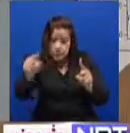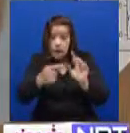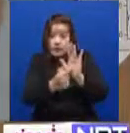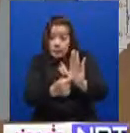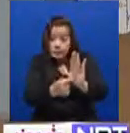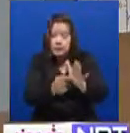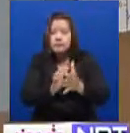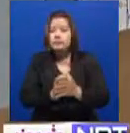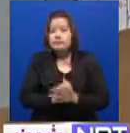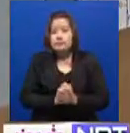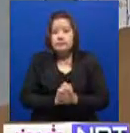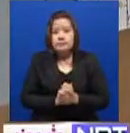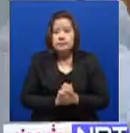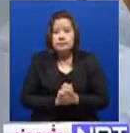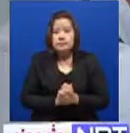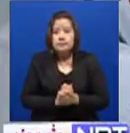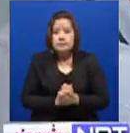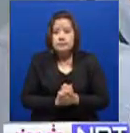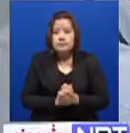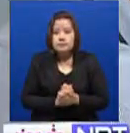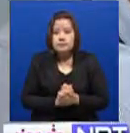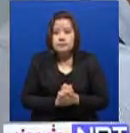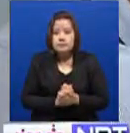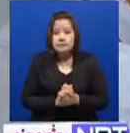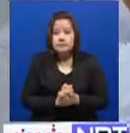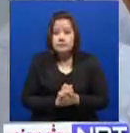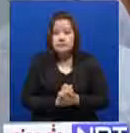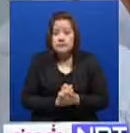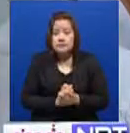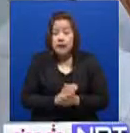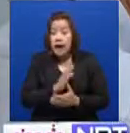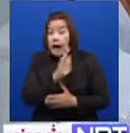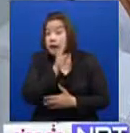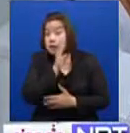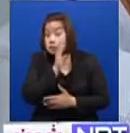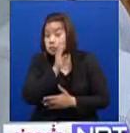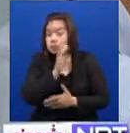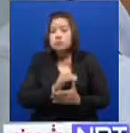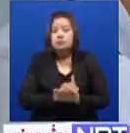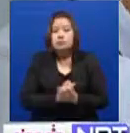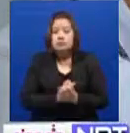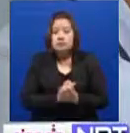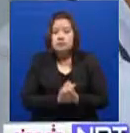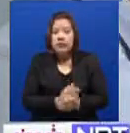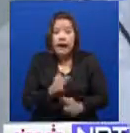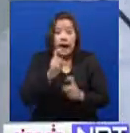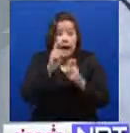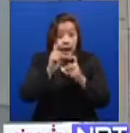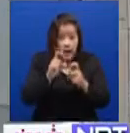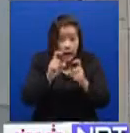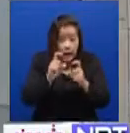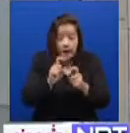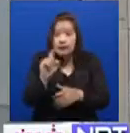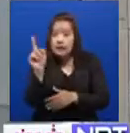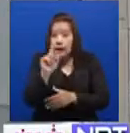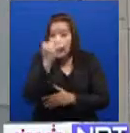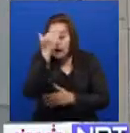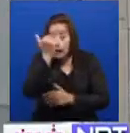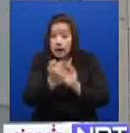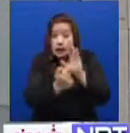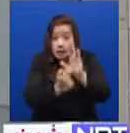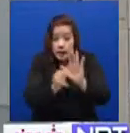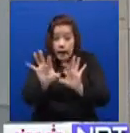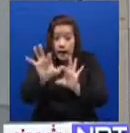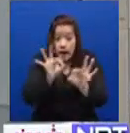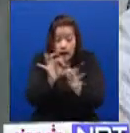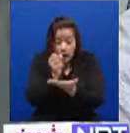จะวัดมวลอันนี้ตลอดเวลาถ้าเมื่อไหร่ก็ตามเนี่ยสารพิษหรือท็อกซินที่อยู่ในตัวอย่างที่เราสกัด